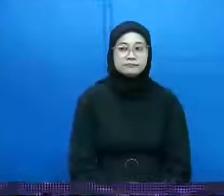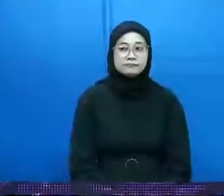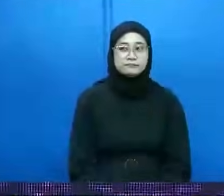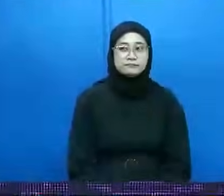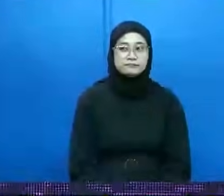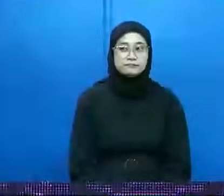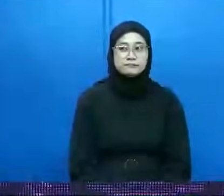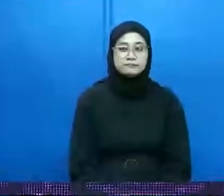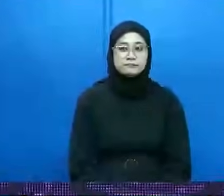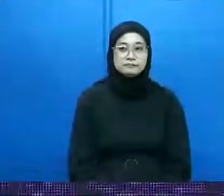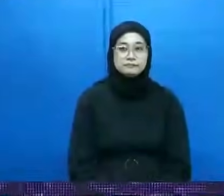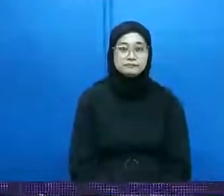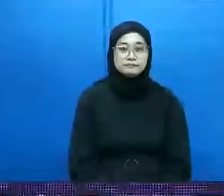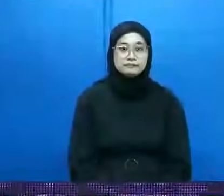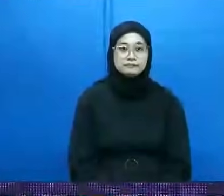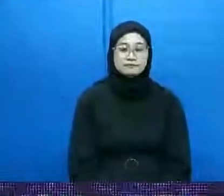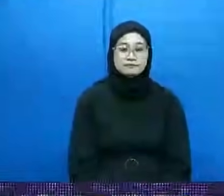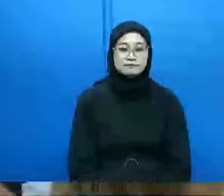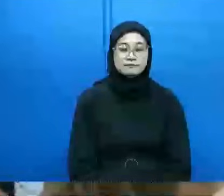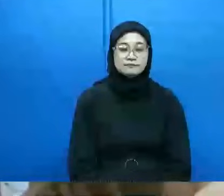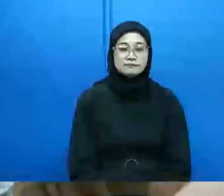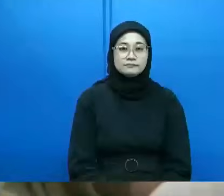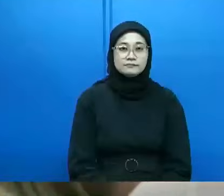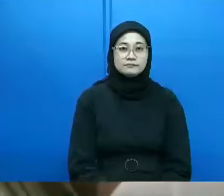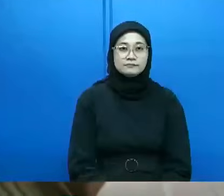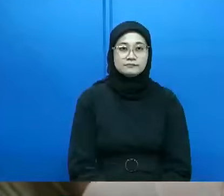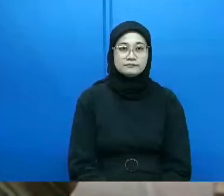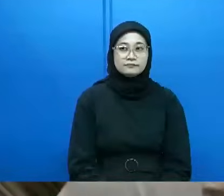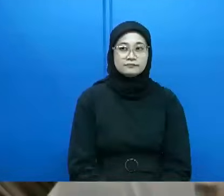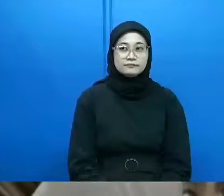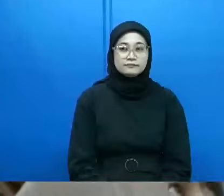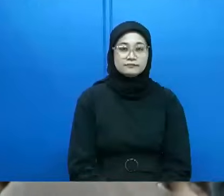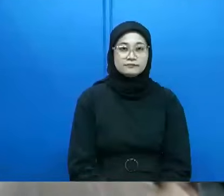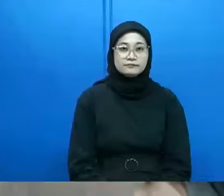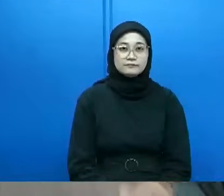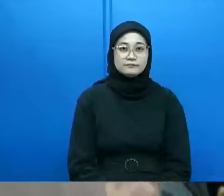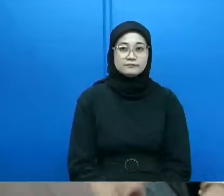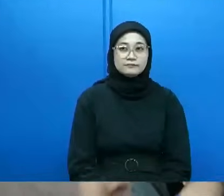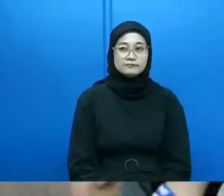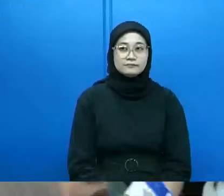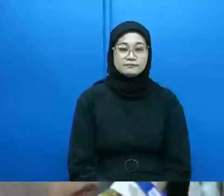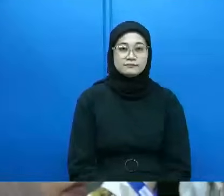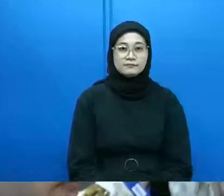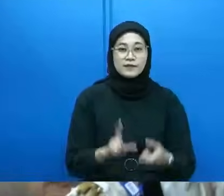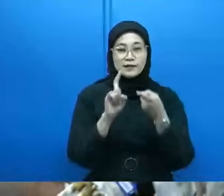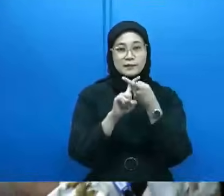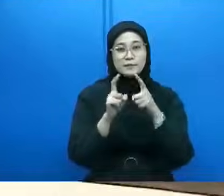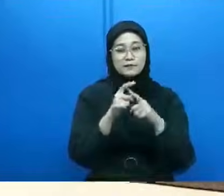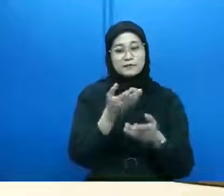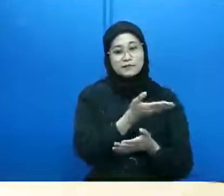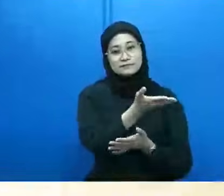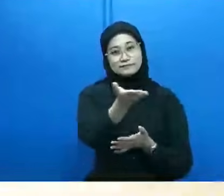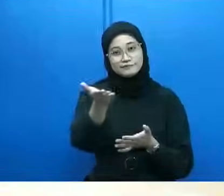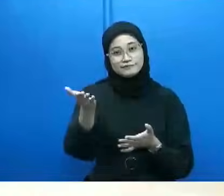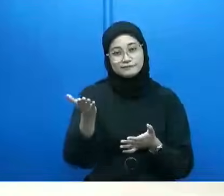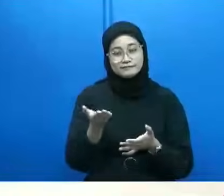الله فقد فاز المتقون فلا تموتن إلا وأنتم مسلمون. Teman-teman sekalian,